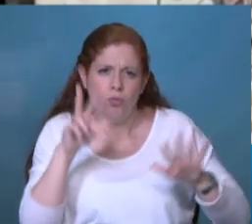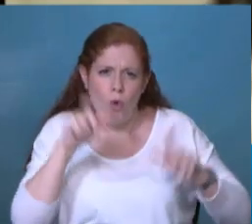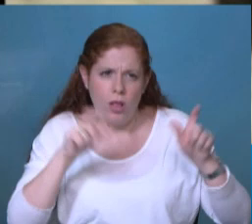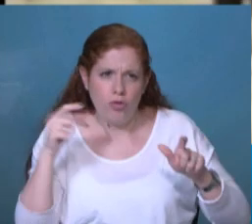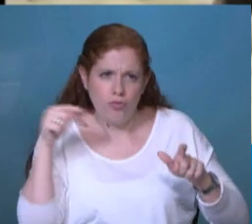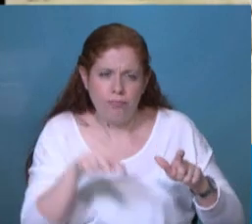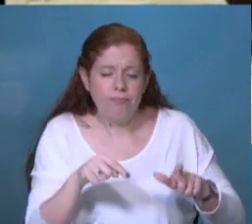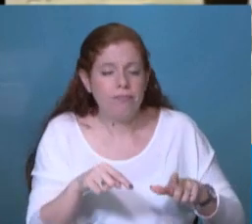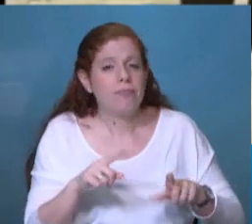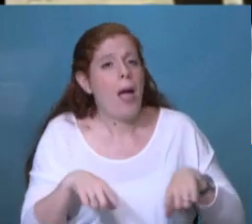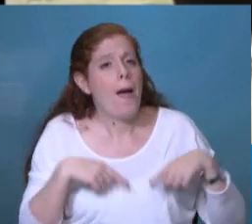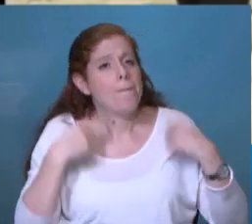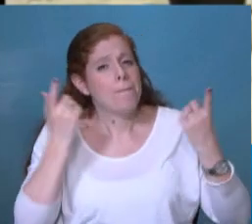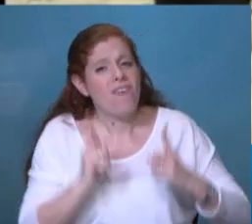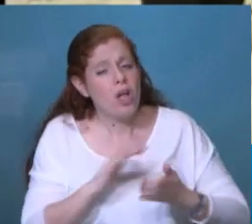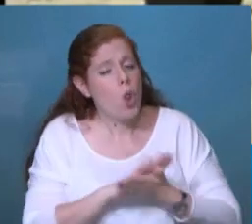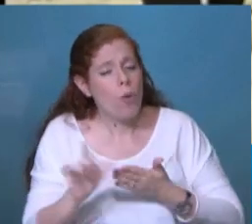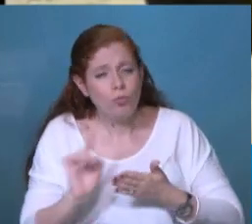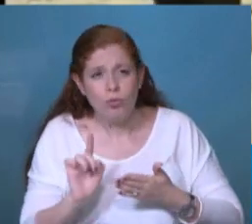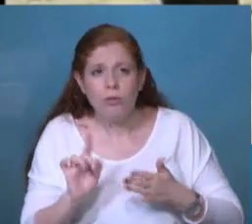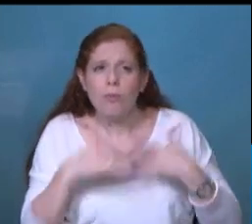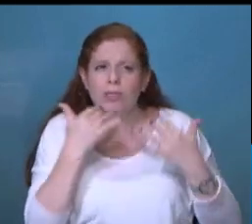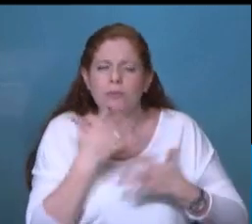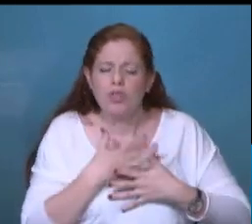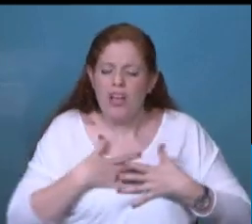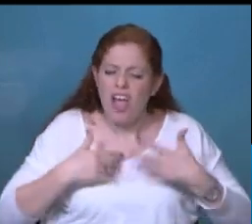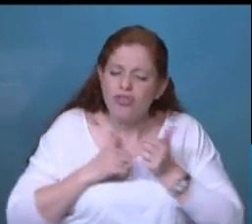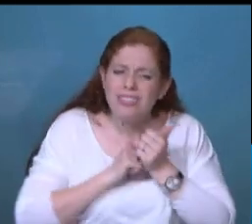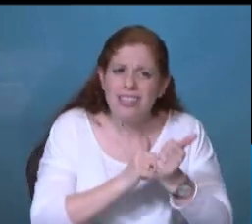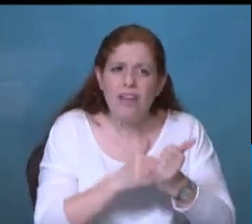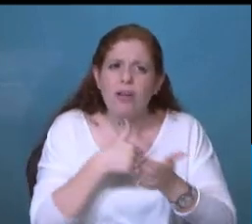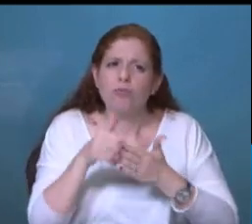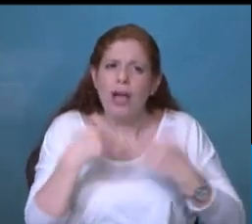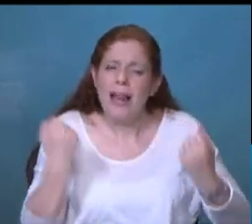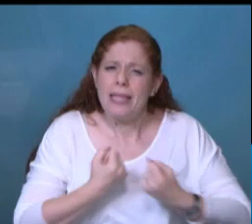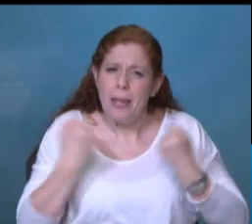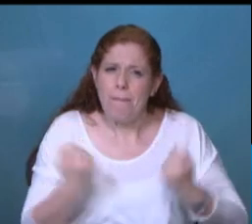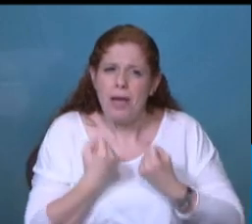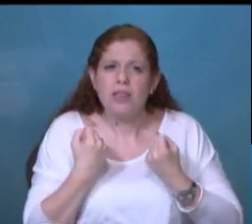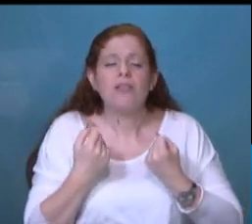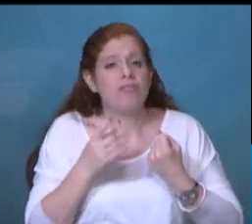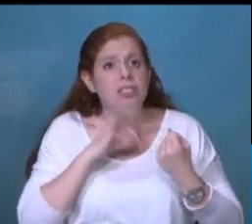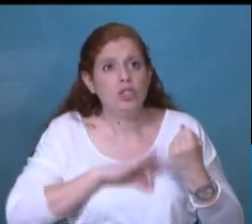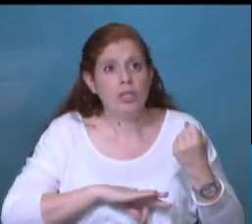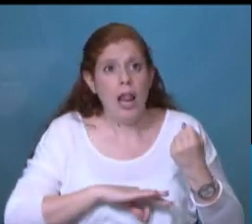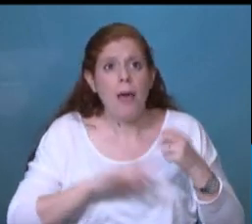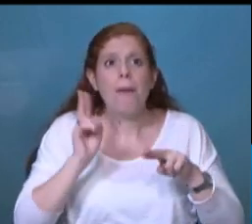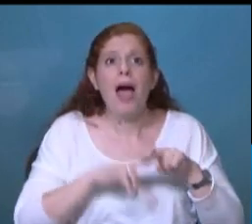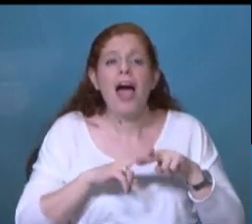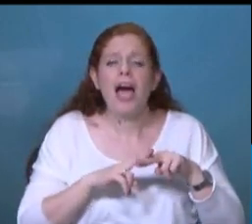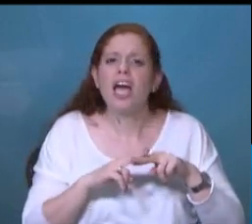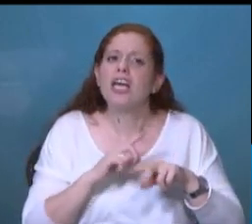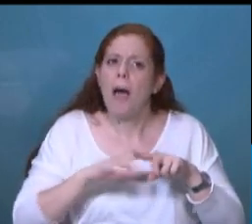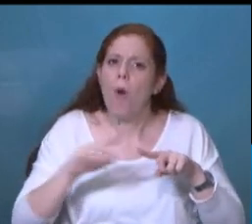החיים ביוון לא היו פשוטים. עלי רזה מספר שחש נרדף. הוא המשיך להתאמן בכל הכוח. זה השתלם. אחרי שהות של כמה